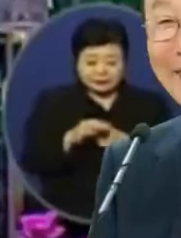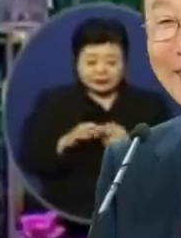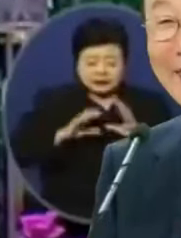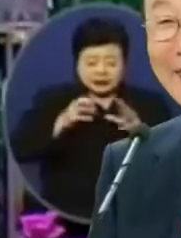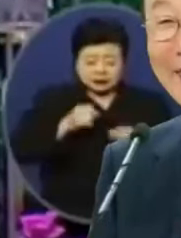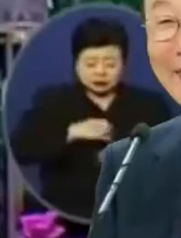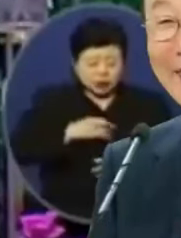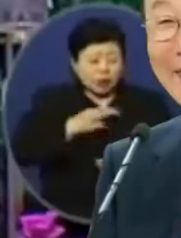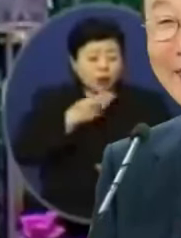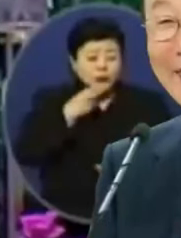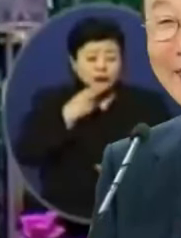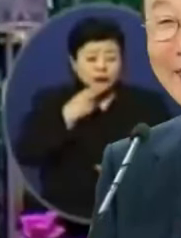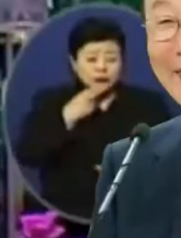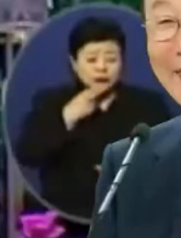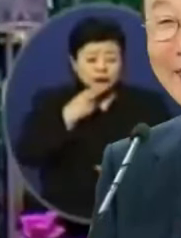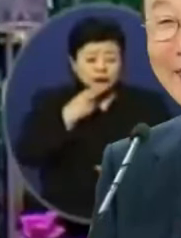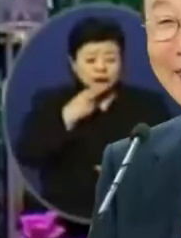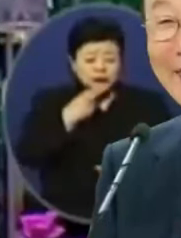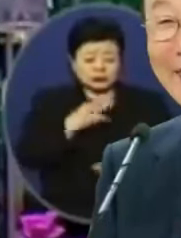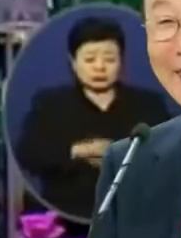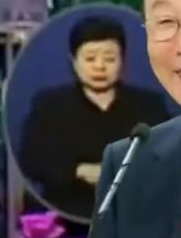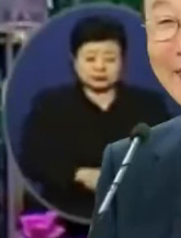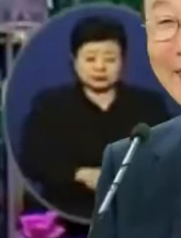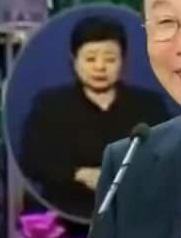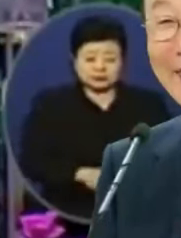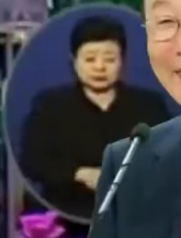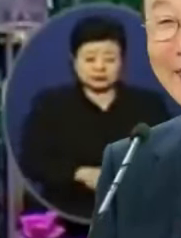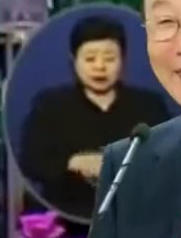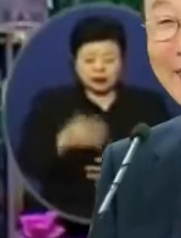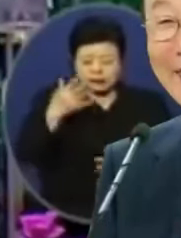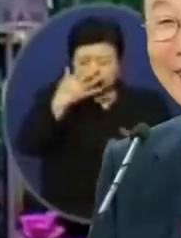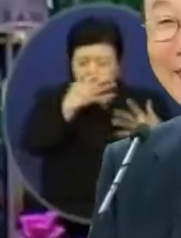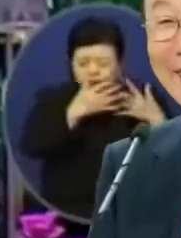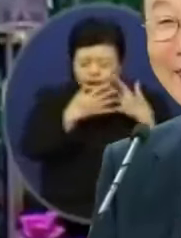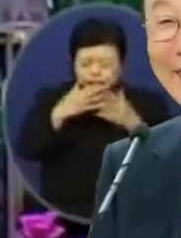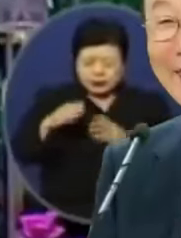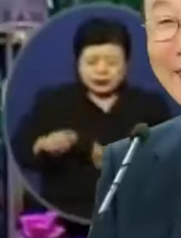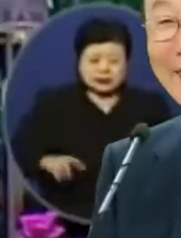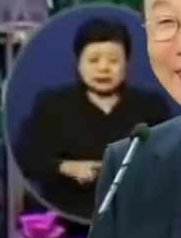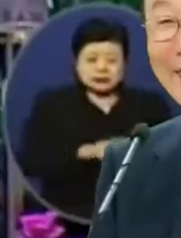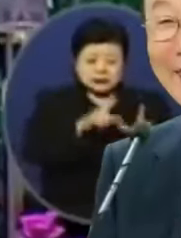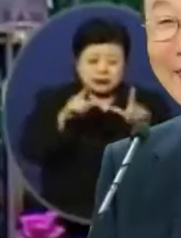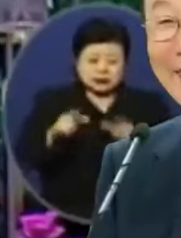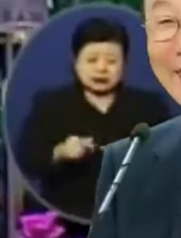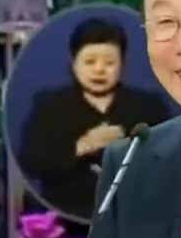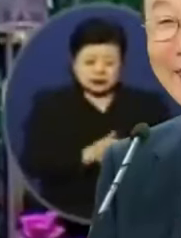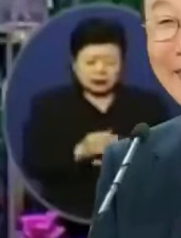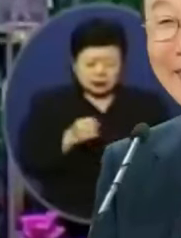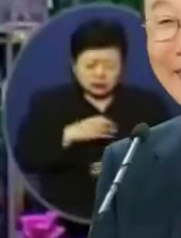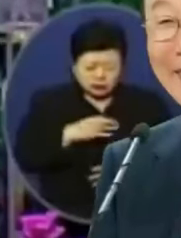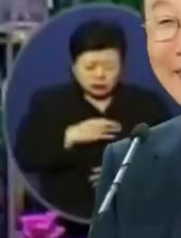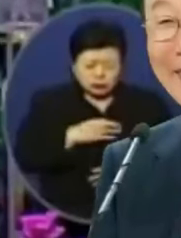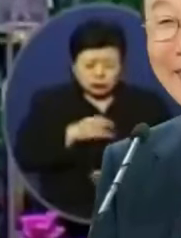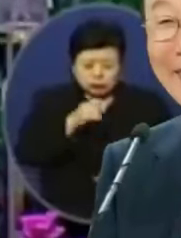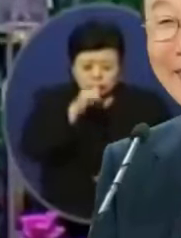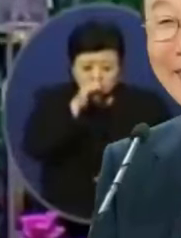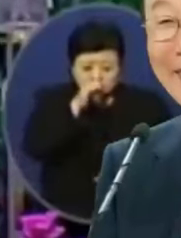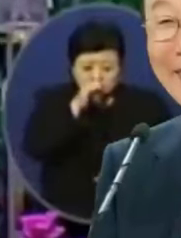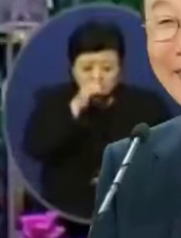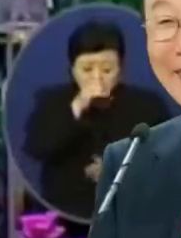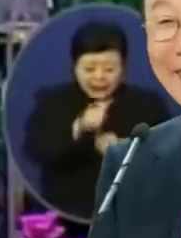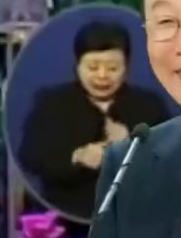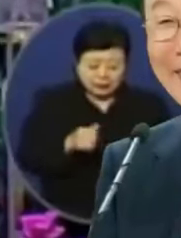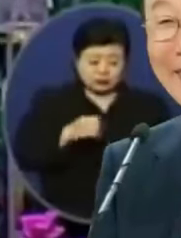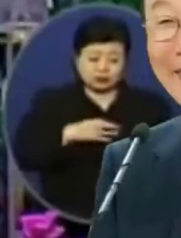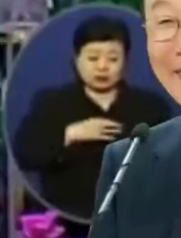세상에 두려워할 것이 없습니다. 오늘날 같이 불확실한 세상을 살아가면서 우리는 갖가지 두려움에 직면합니다. 그러나